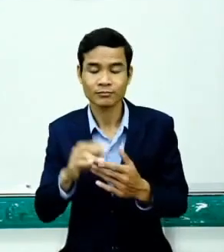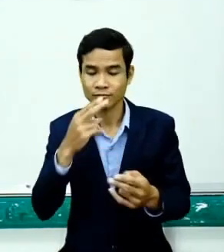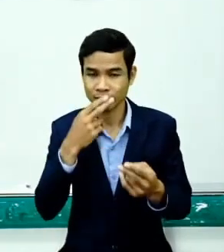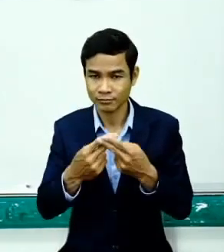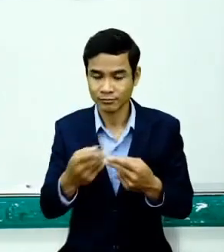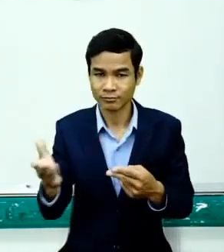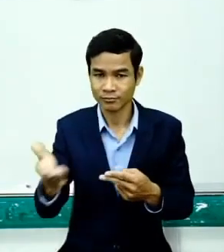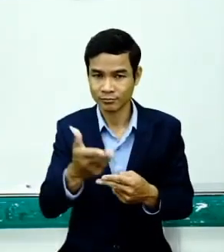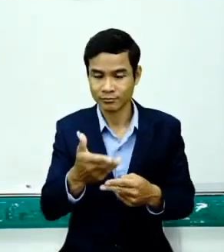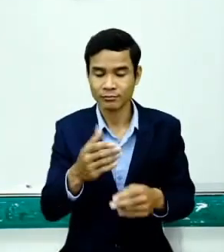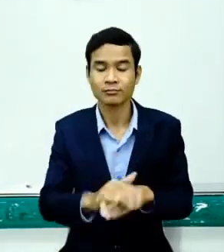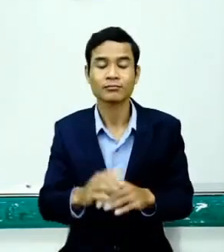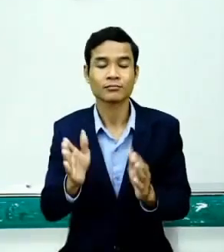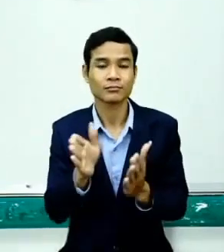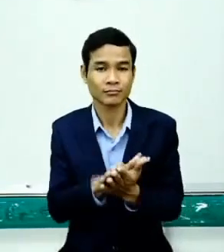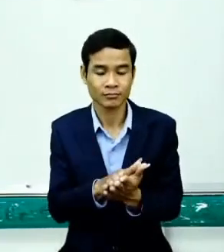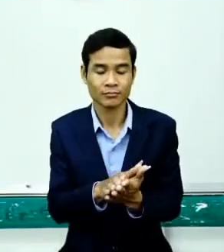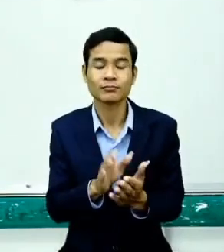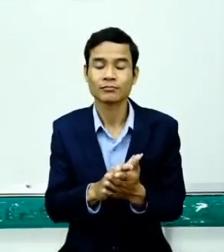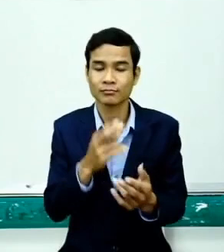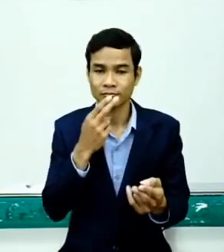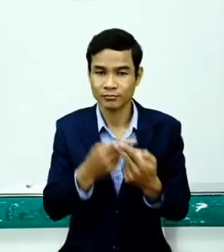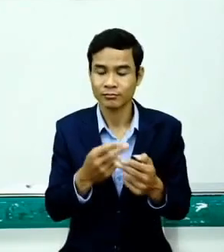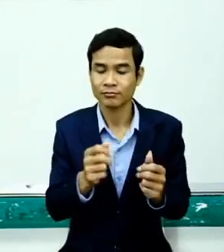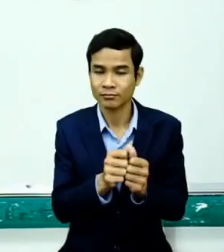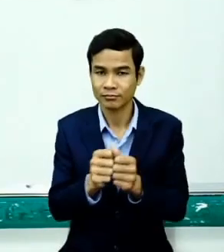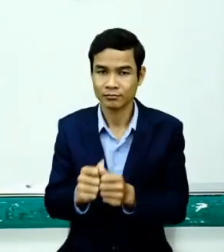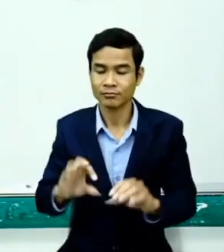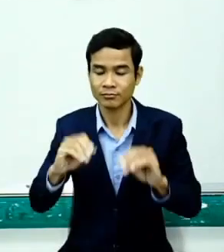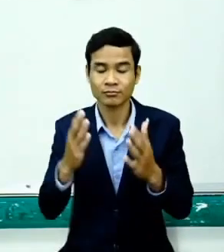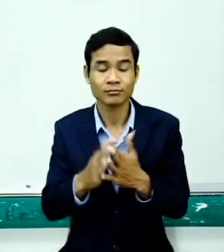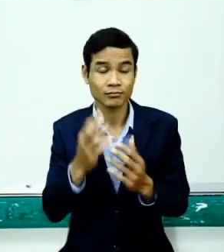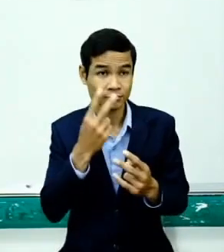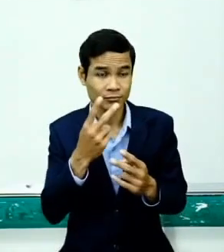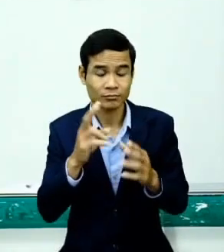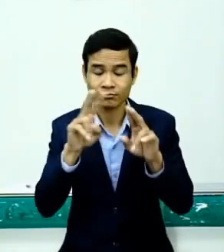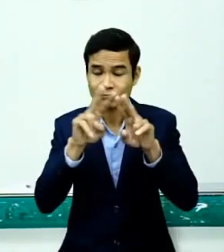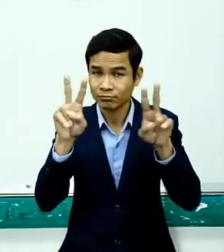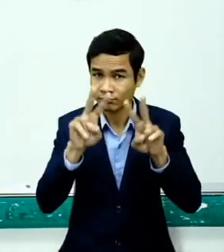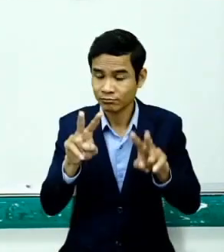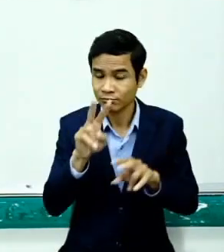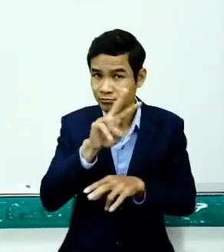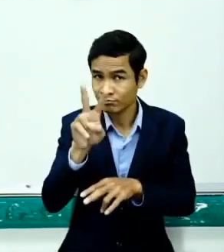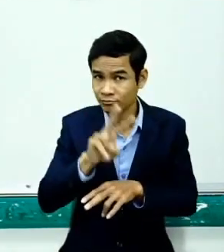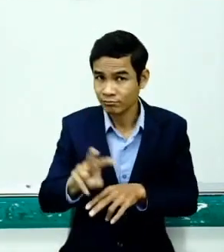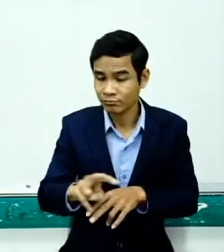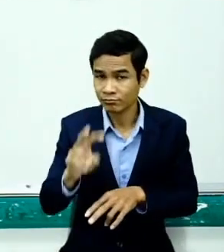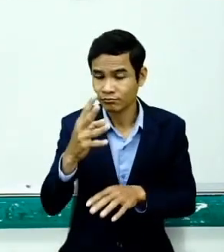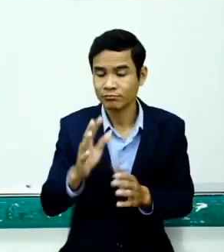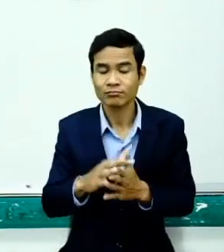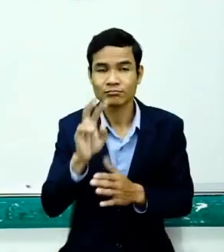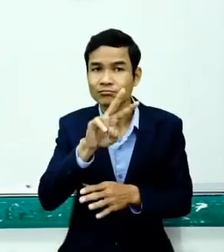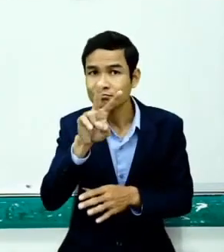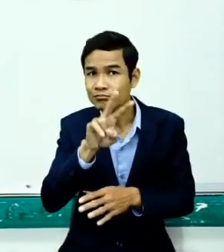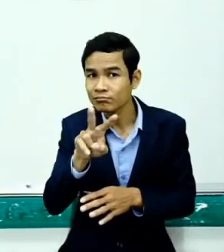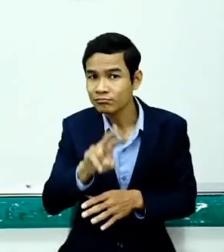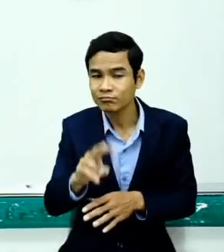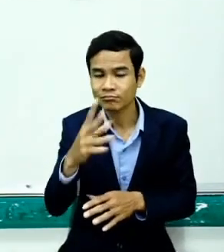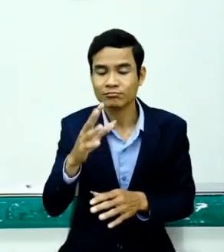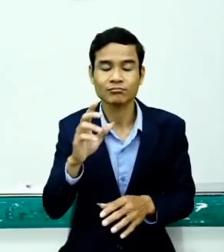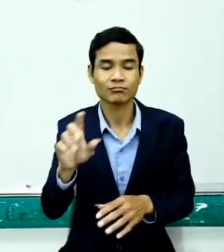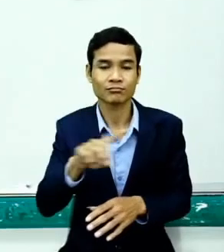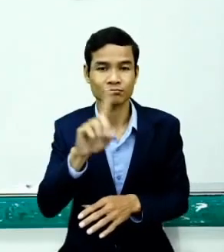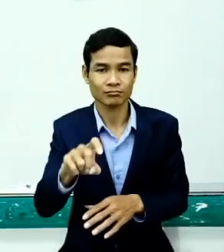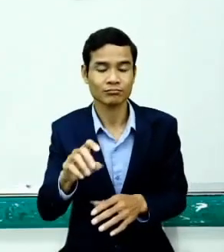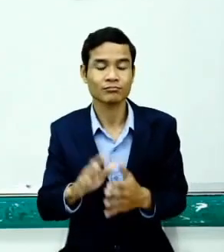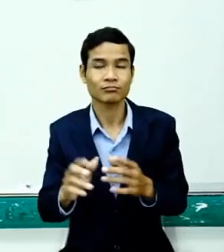con ta dương móc trai nên sum nuôi chim muỗi kru ăn ai mới làm sao rồi bà dương tên nè con nhé chà ta sum nuôi cái